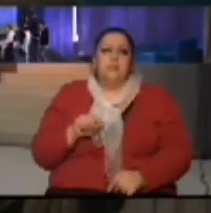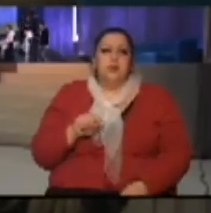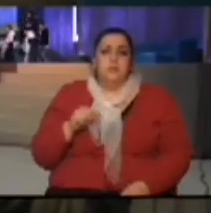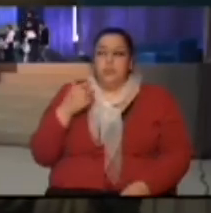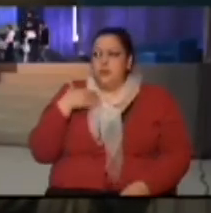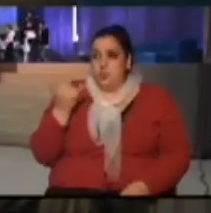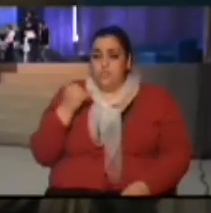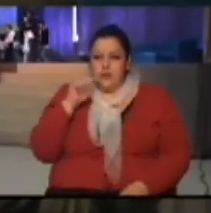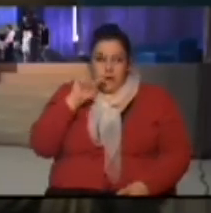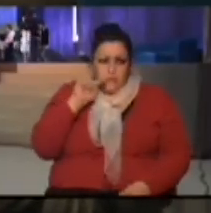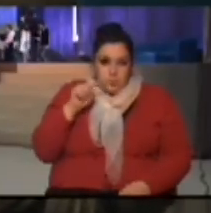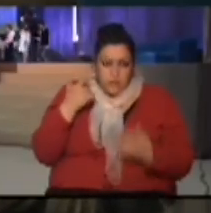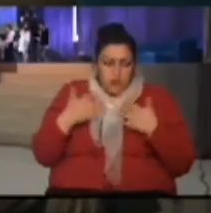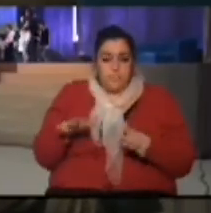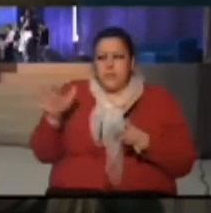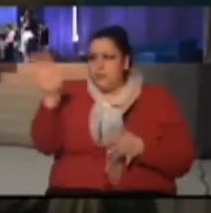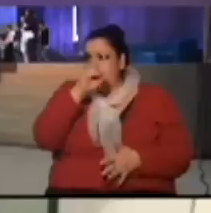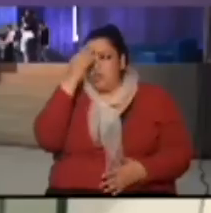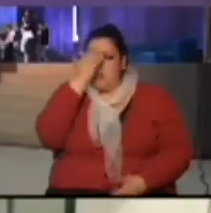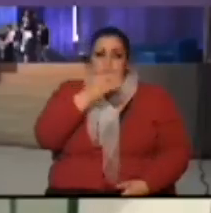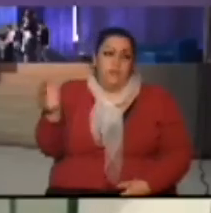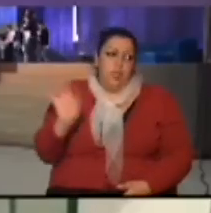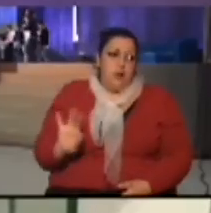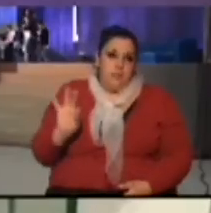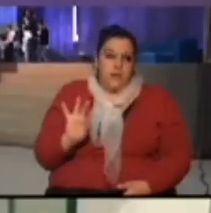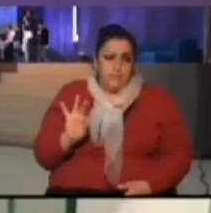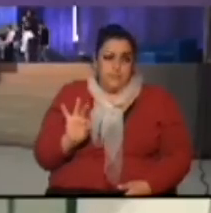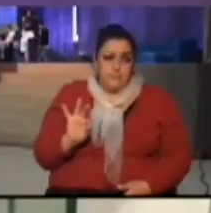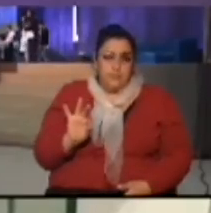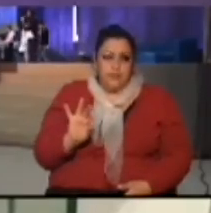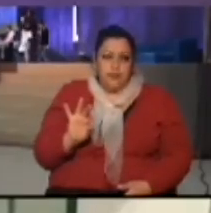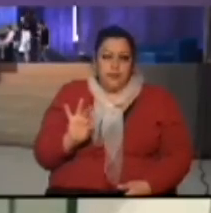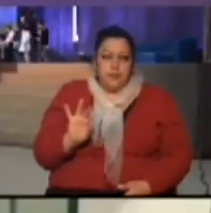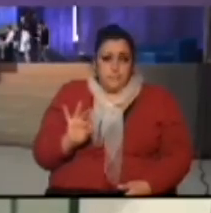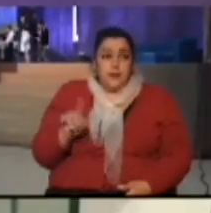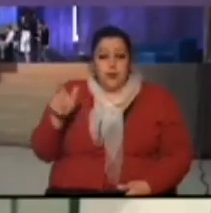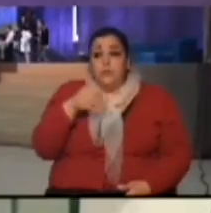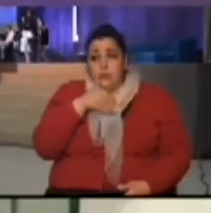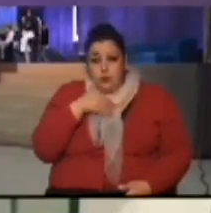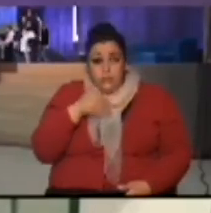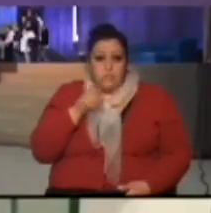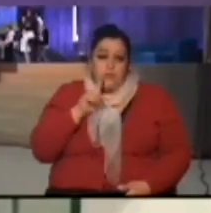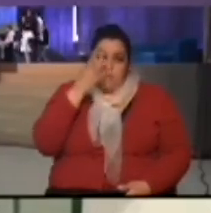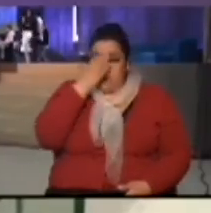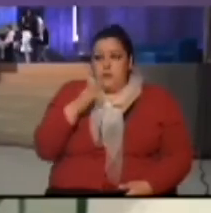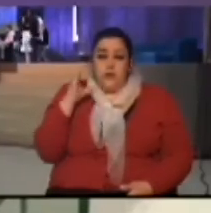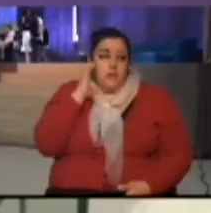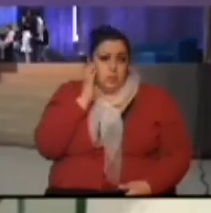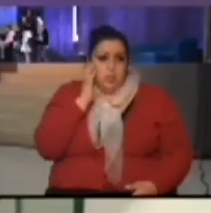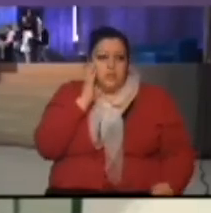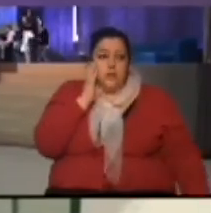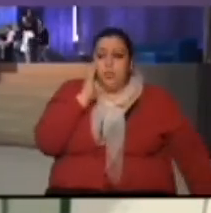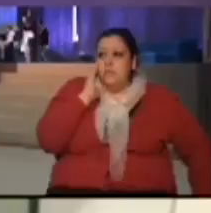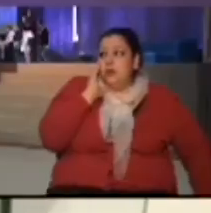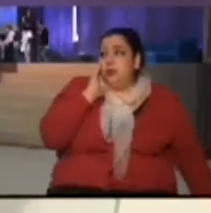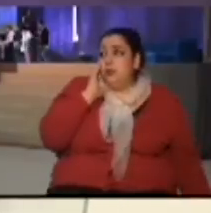քարոզ, որ դու ուներ ես ժողովրդի համար, որ դու ուզում էր, որ քո ժողովուրդը լսեր,